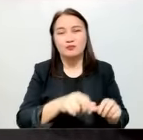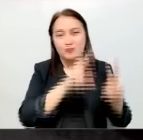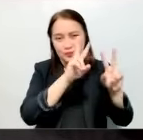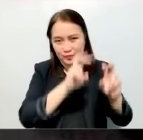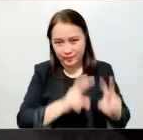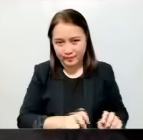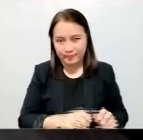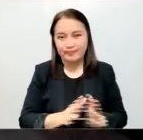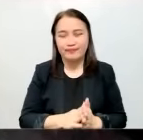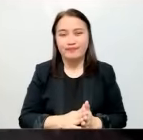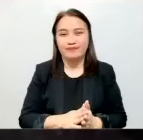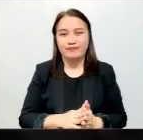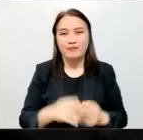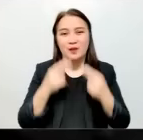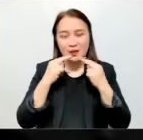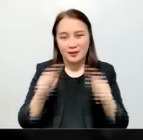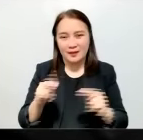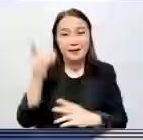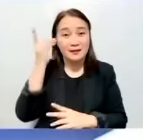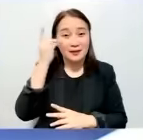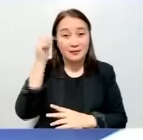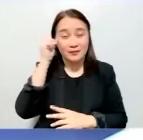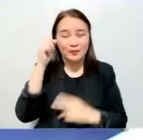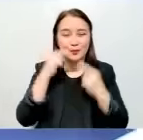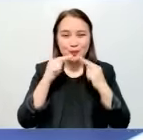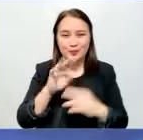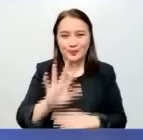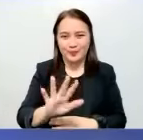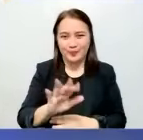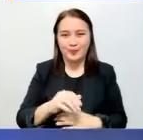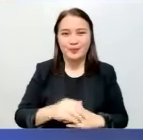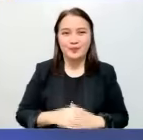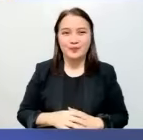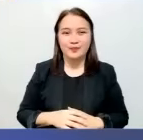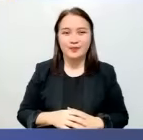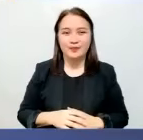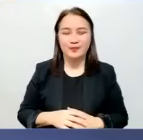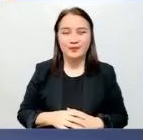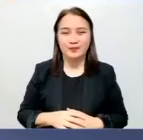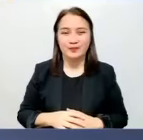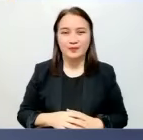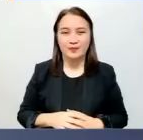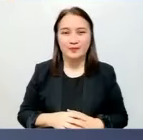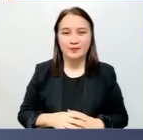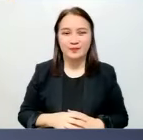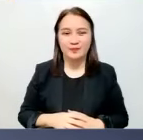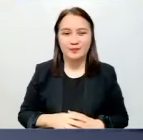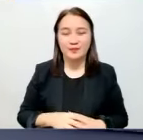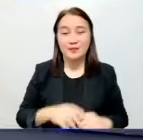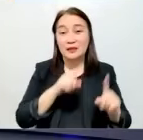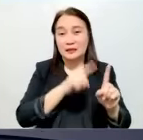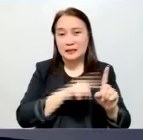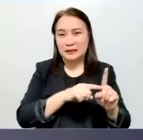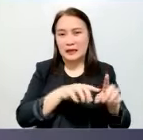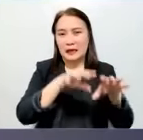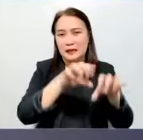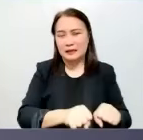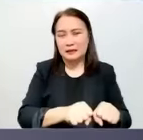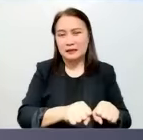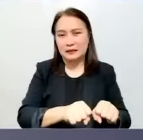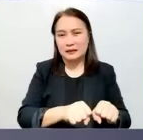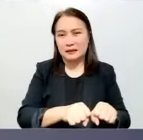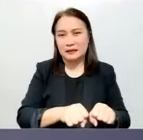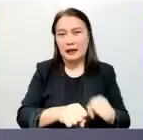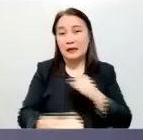sa frontline, Dave Abuel, News 5. Arestadong isang notorious na magnanakaw ng motorsiklo sa Nai, Cavite, modus para